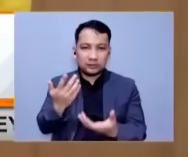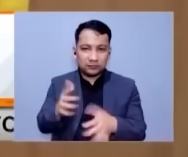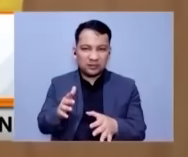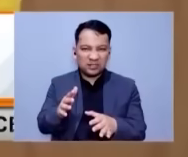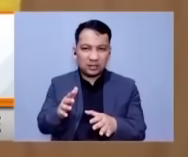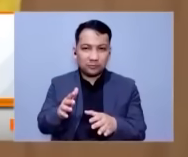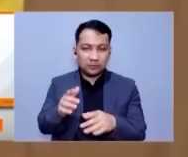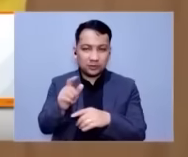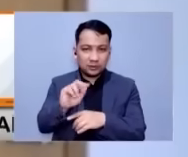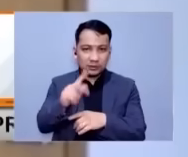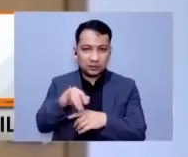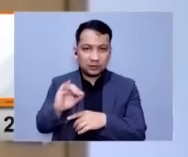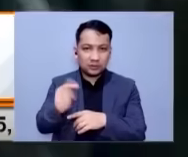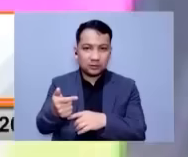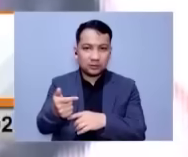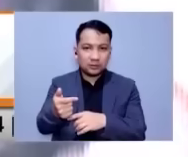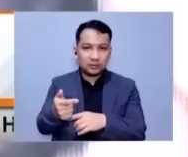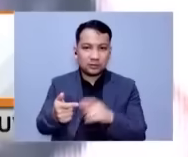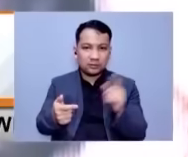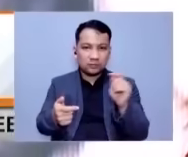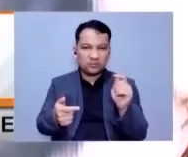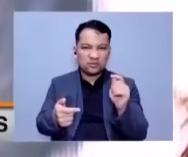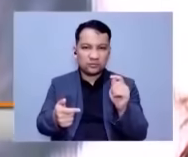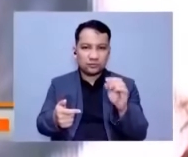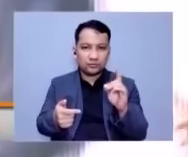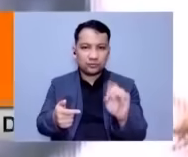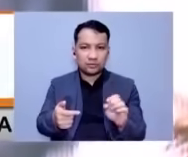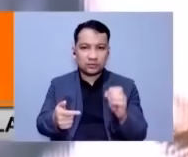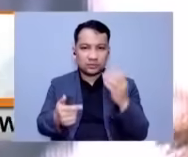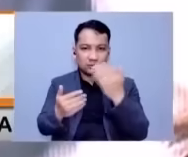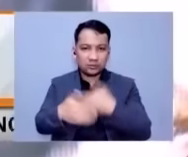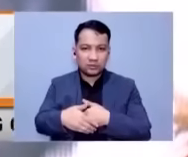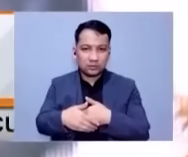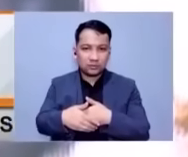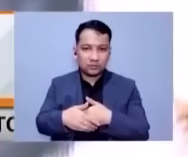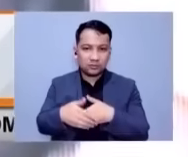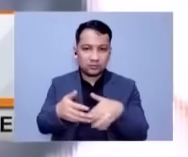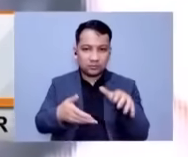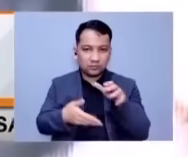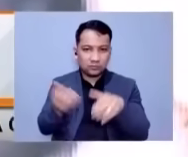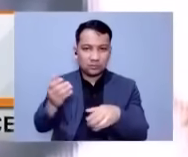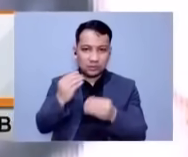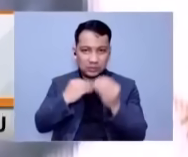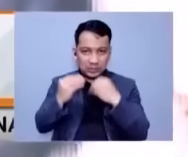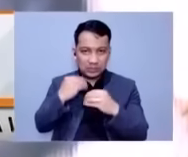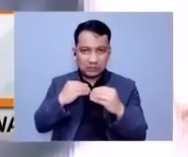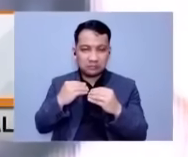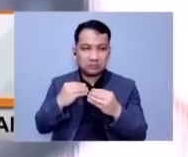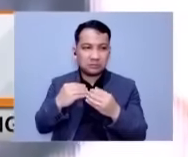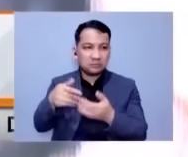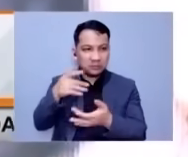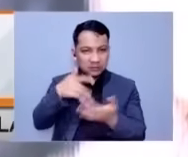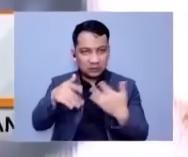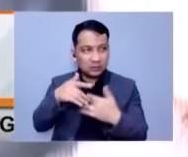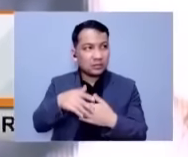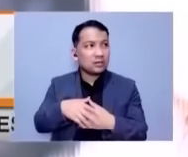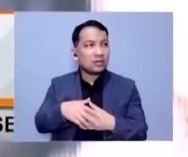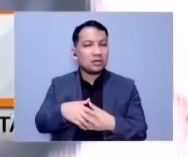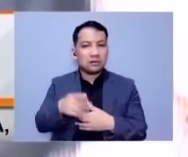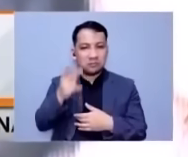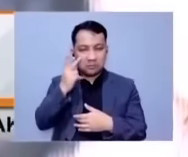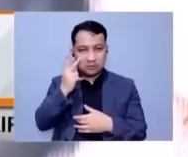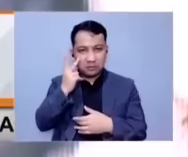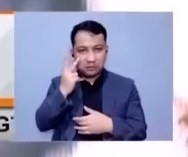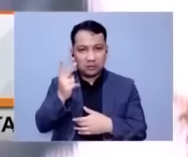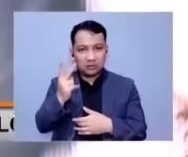tinawag na rin nilang Shoes Night. So ang ginagawa namin is we go out, we eat, we bond, ganyan. Tapos ang